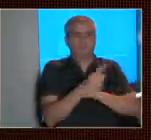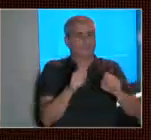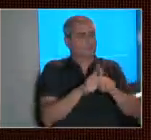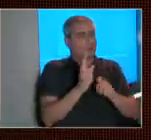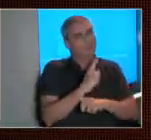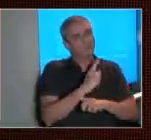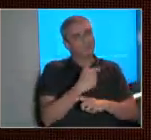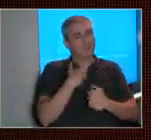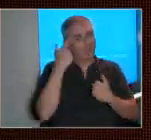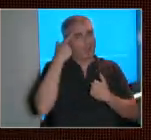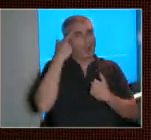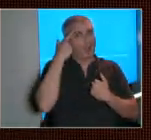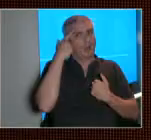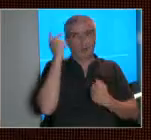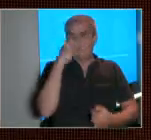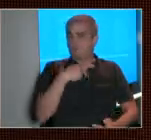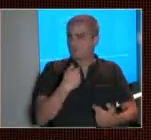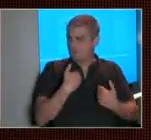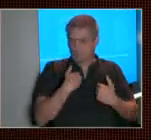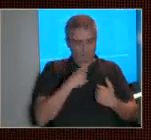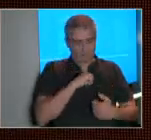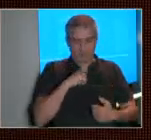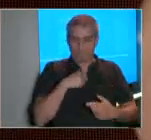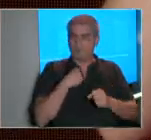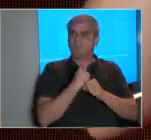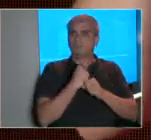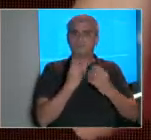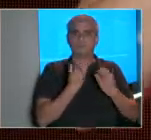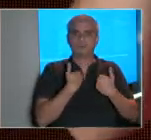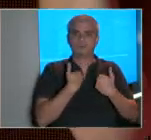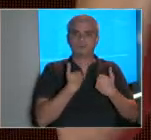באותו רגע נפלה בי ההכרה שאני לבד עשיתי משהו